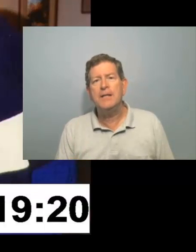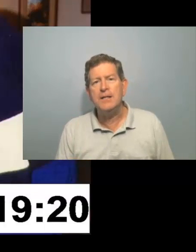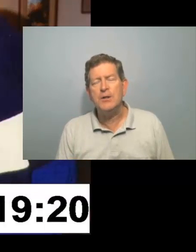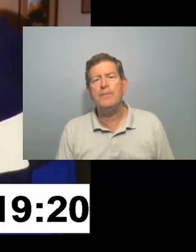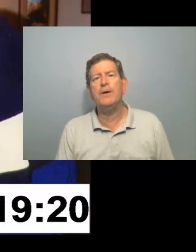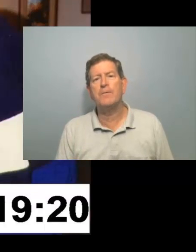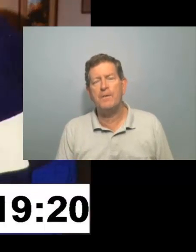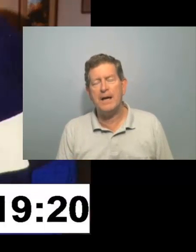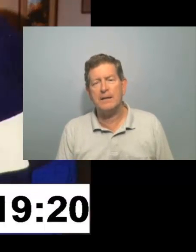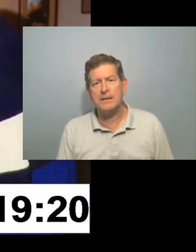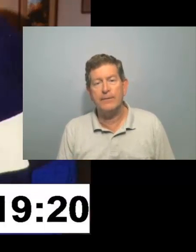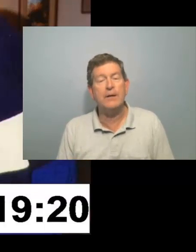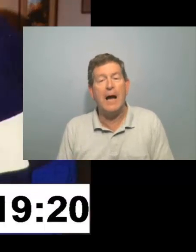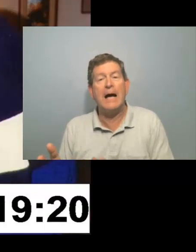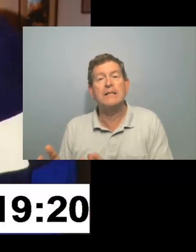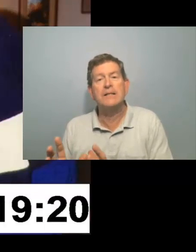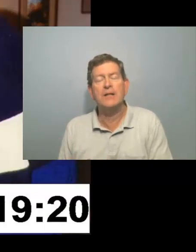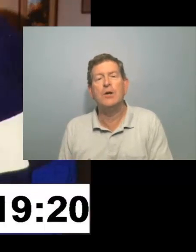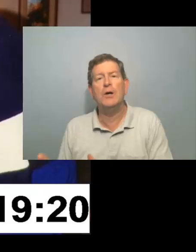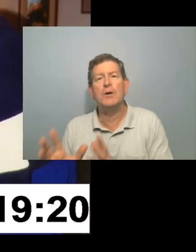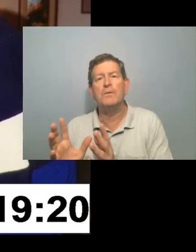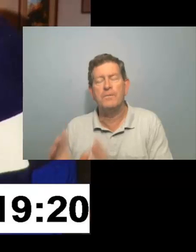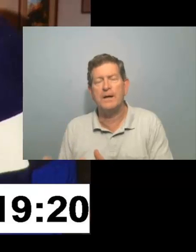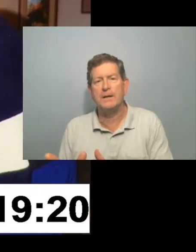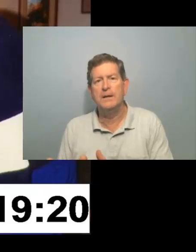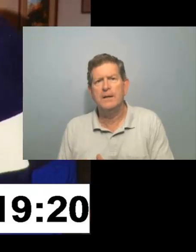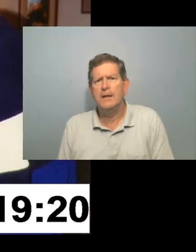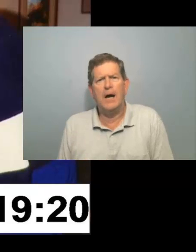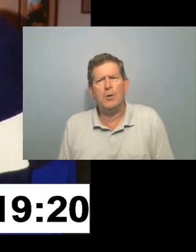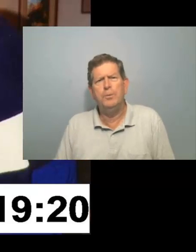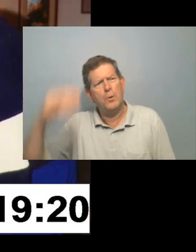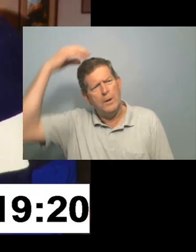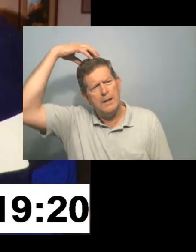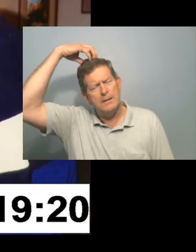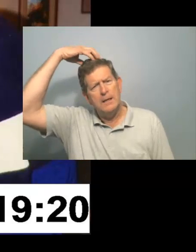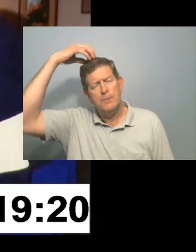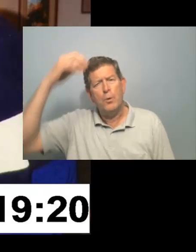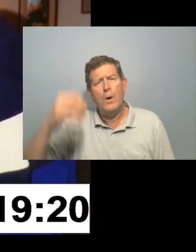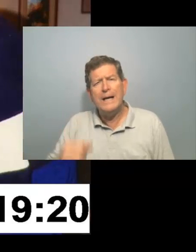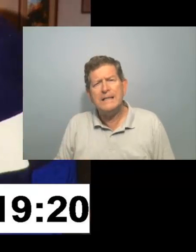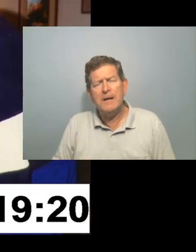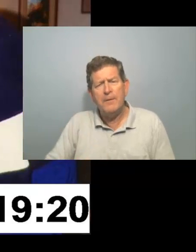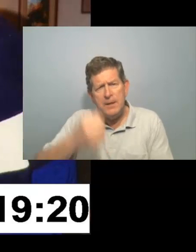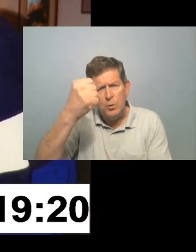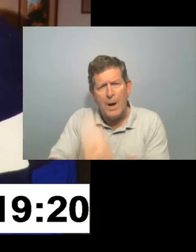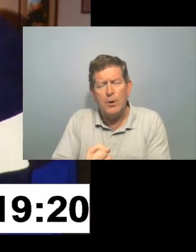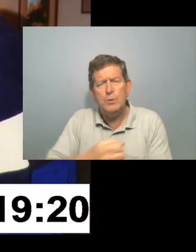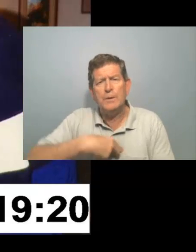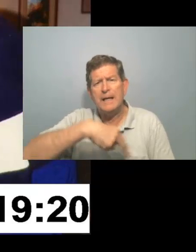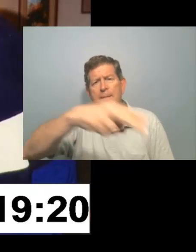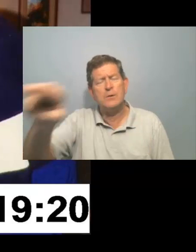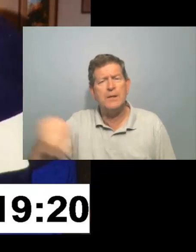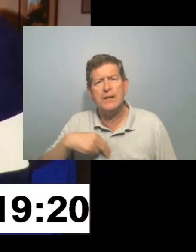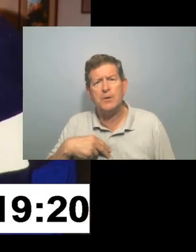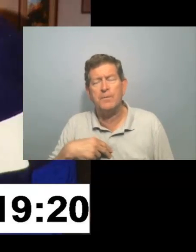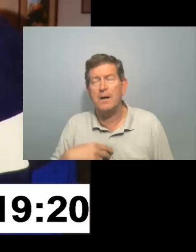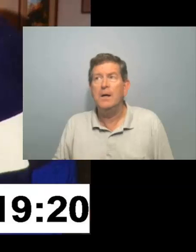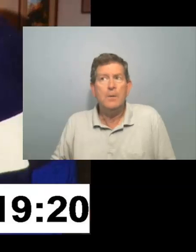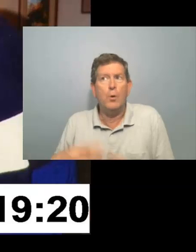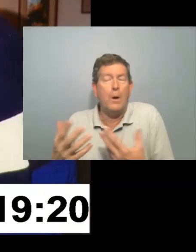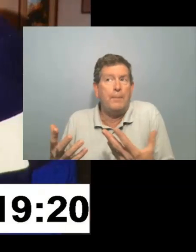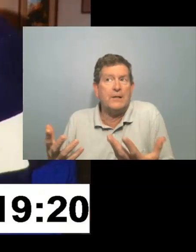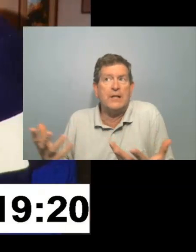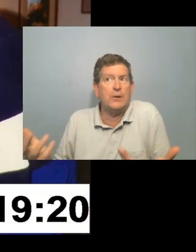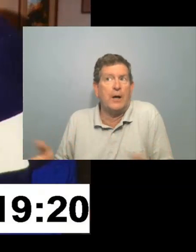à 19h20, ça veut dire à 7h20. Alors pourquoi? Pourquoi est-ce que la famille doit retourner à la maison à